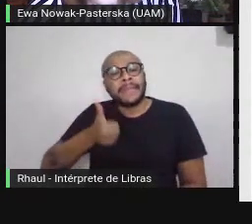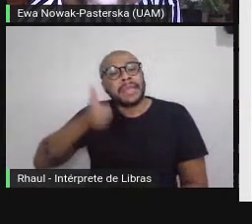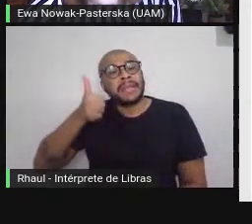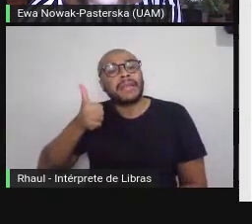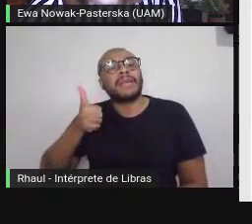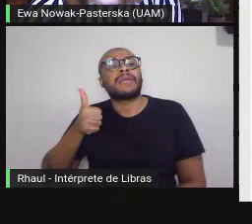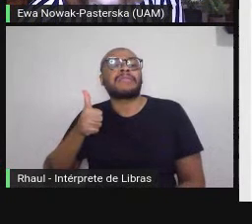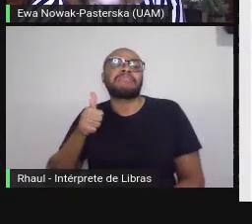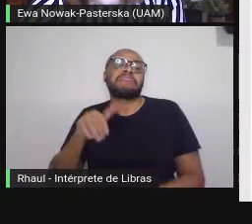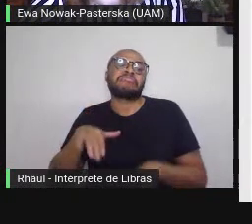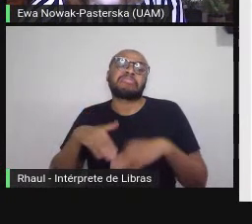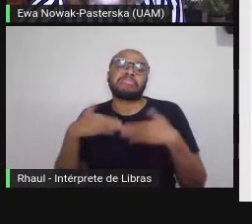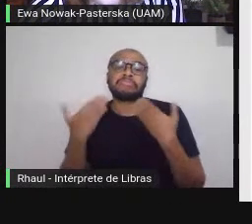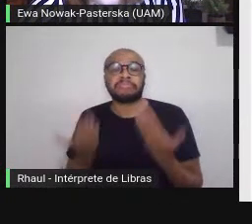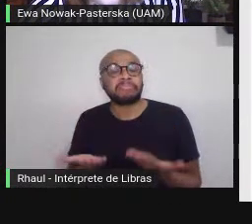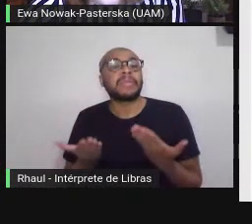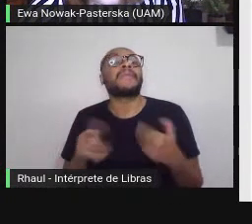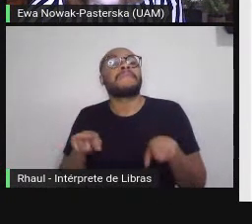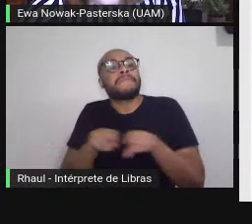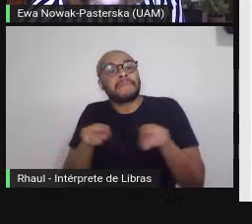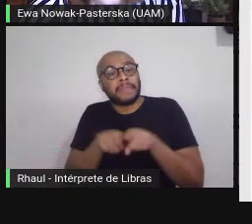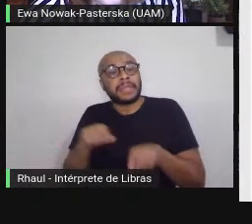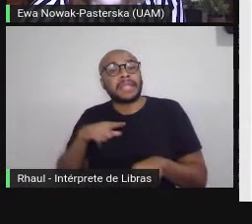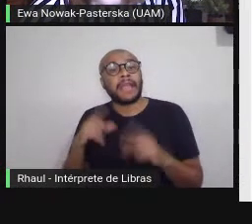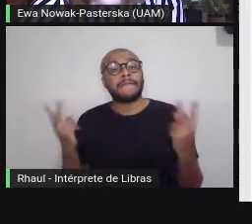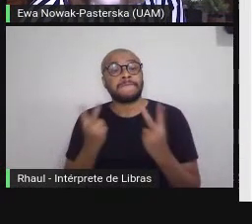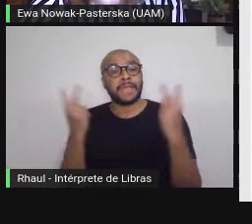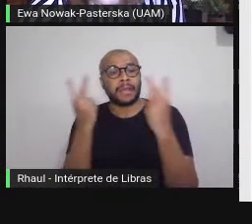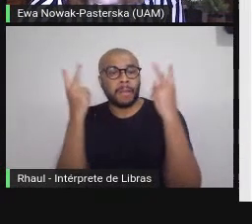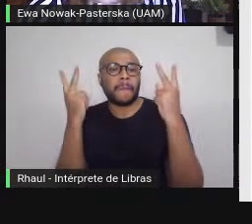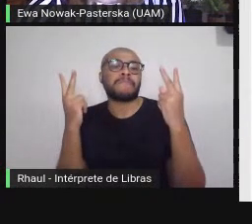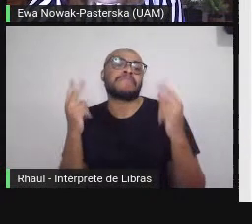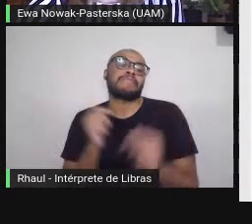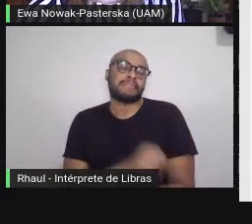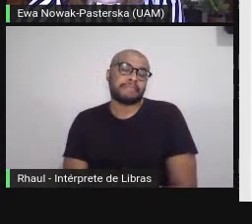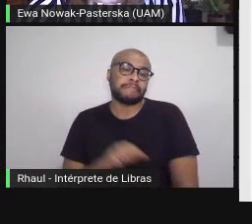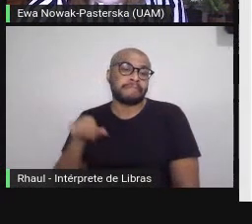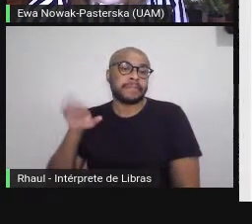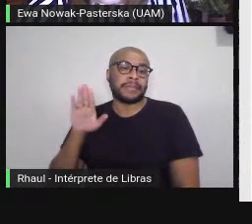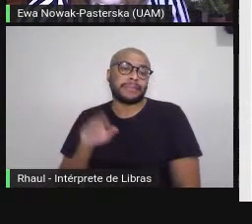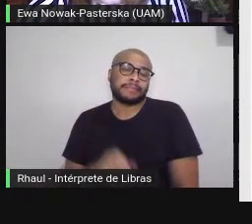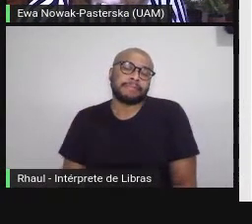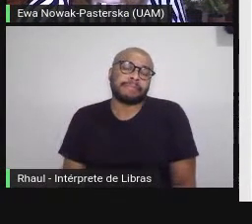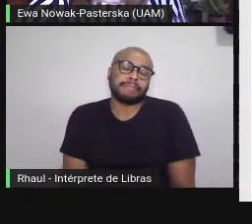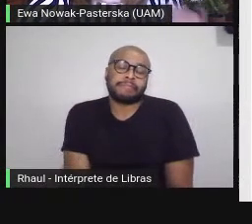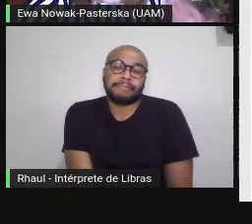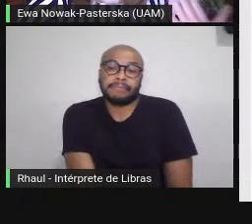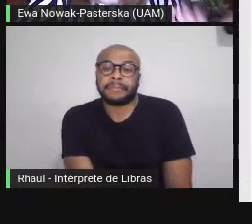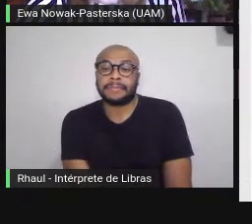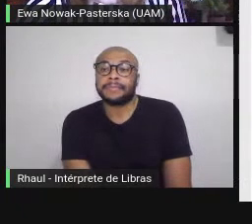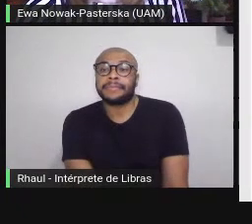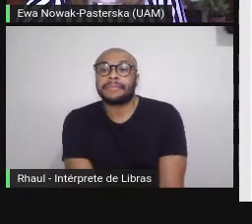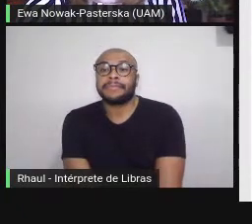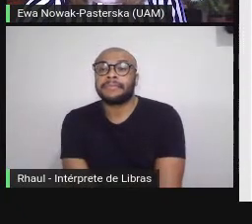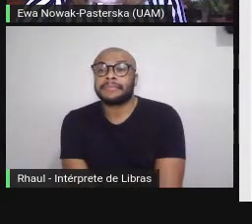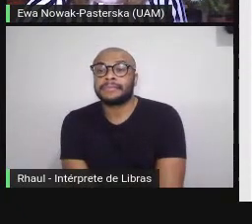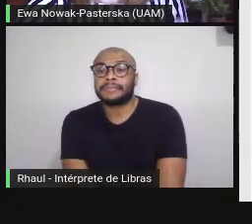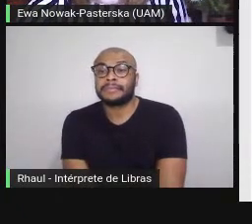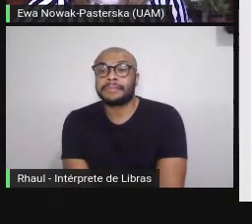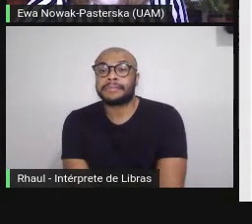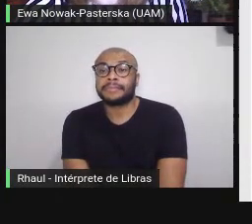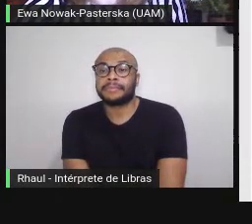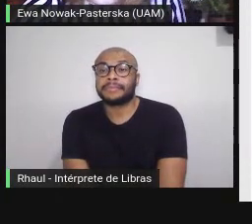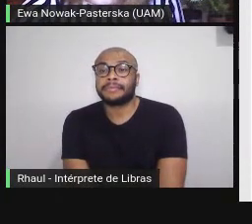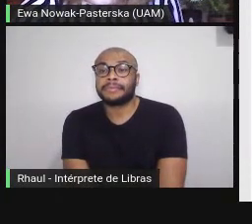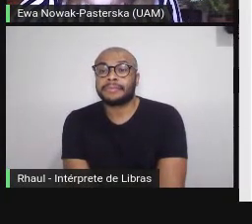soam melhor, tem um valor maior. Wyjaśnienia tego można szukać chociażby